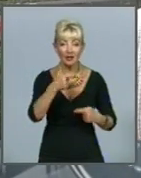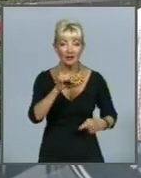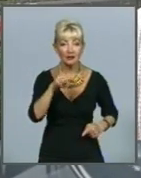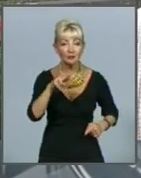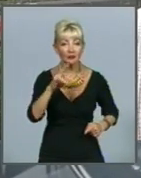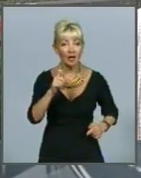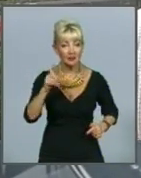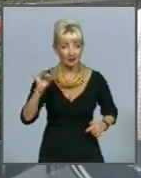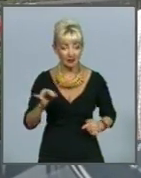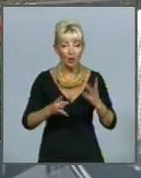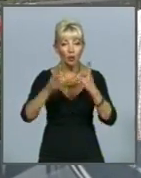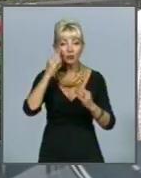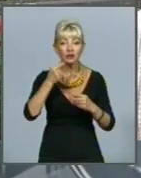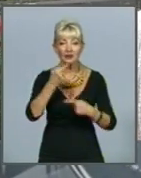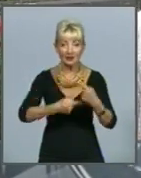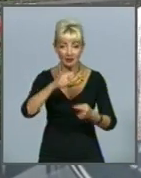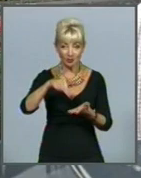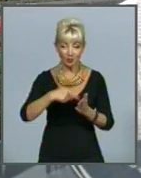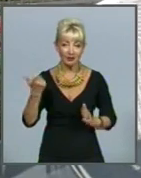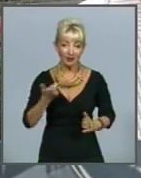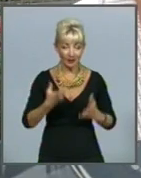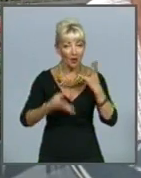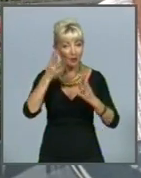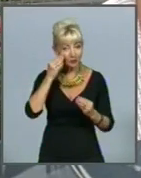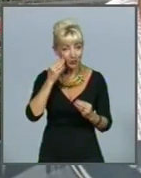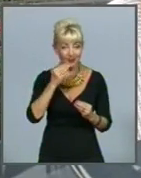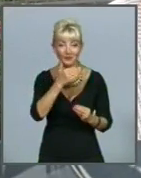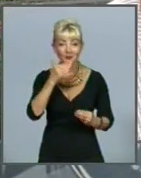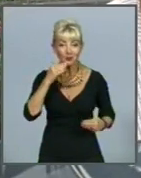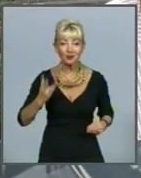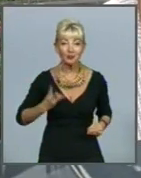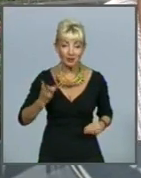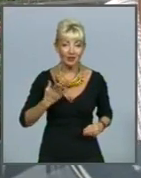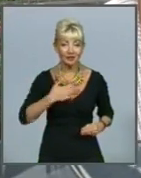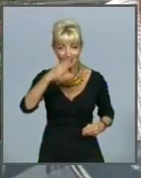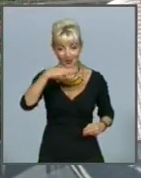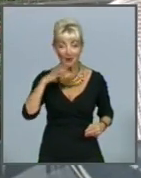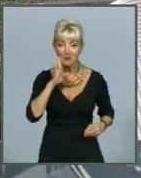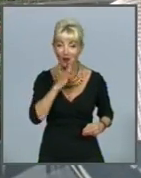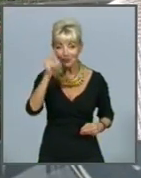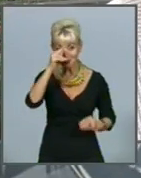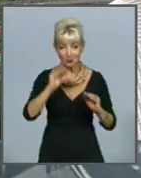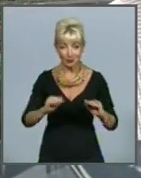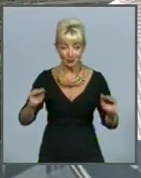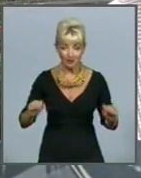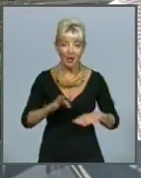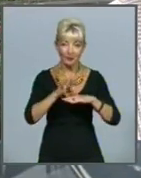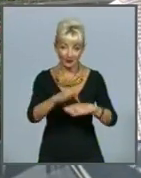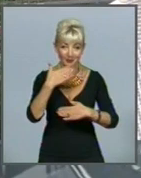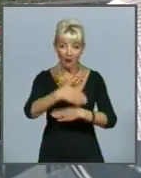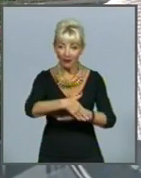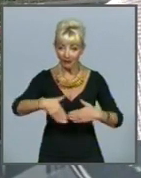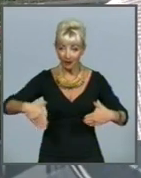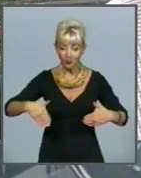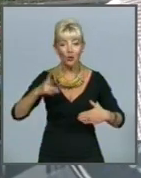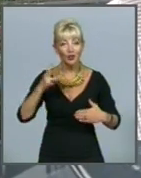традиції міста Харкова, враховуючи численні побажання наших батьків та учнів, звичайно, проведемо лінійку, але не в звичайному